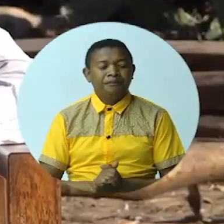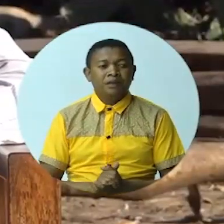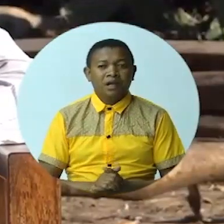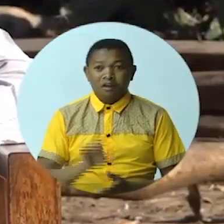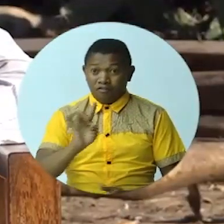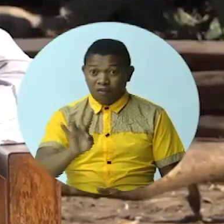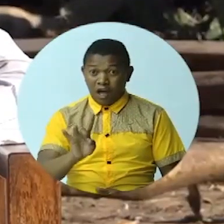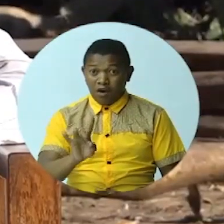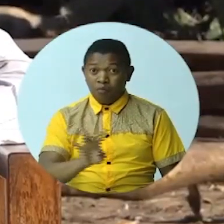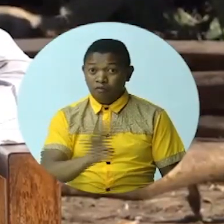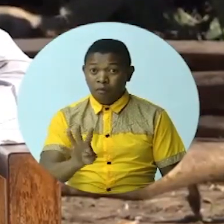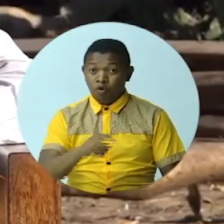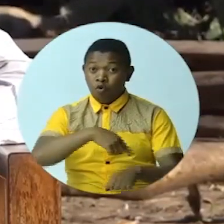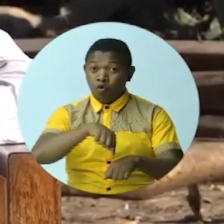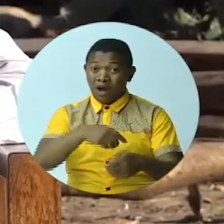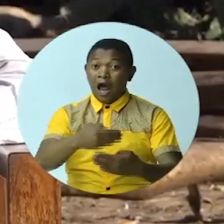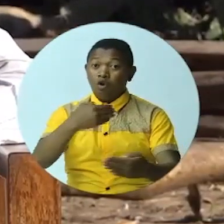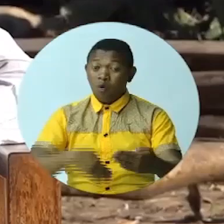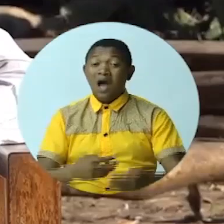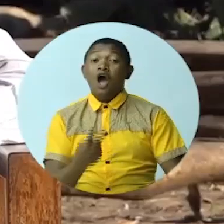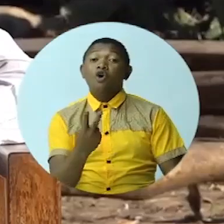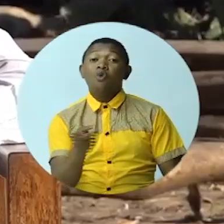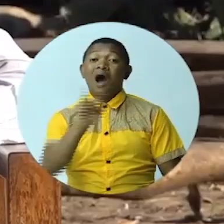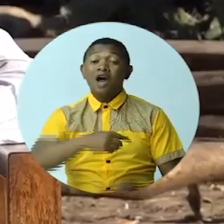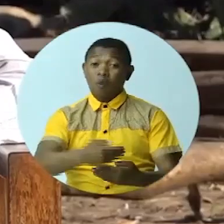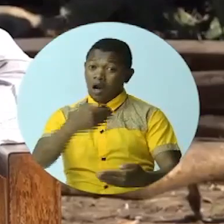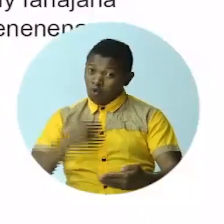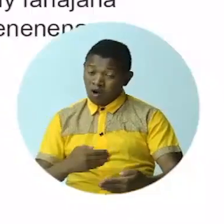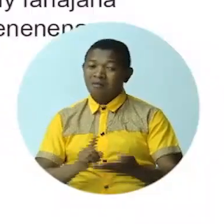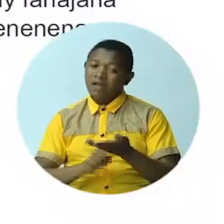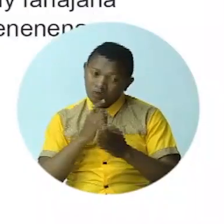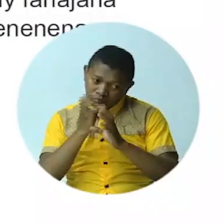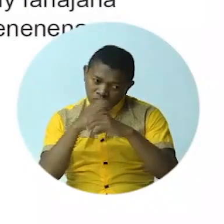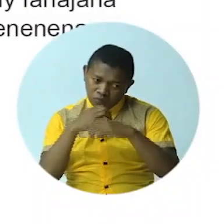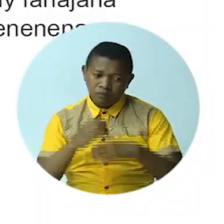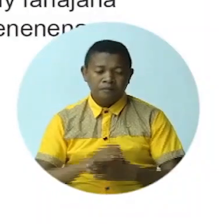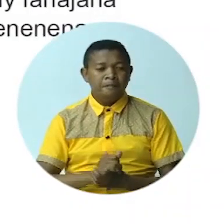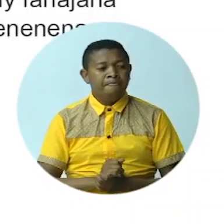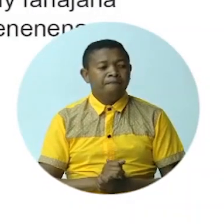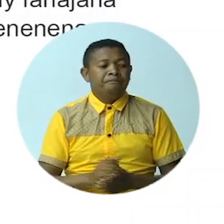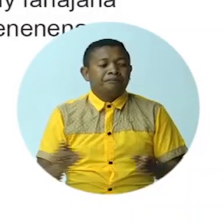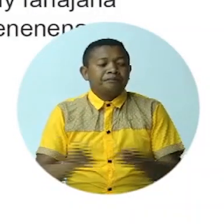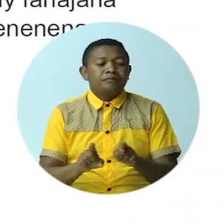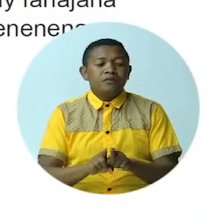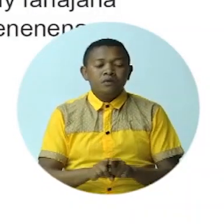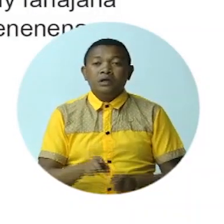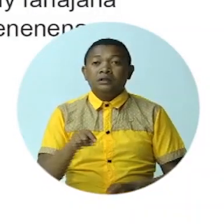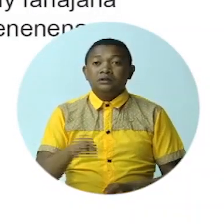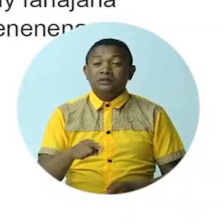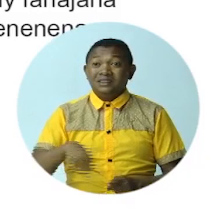Araka ny efa fantatra dia nisokatra tamin'ny voalohan'ny volana oktobra ny sidina avy any